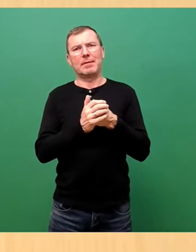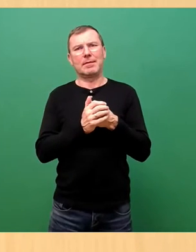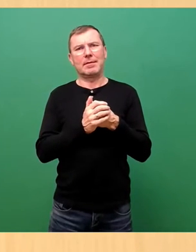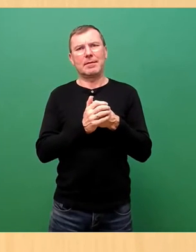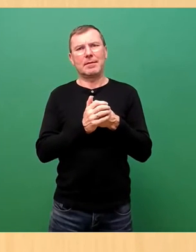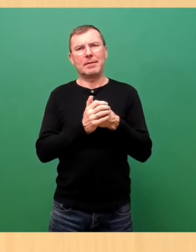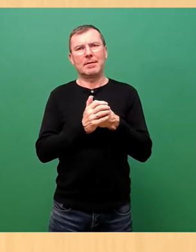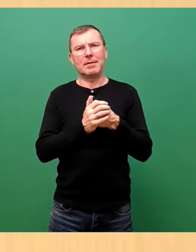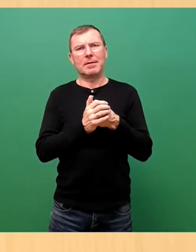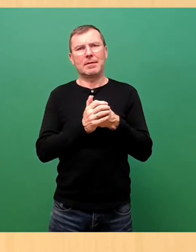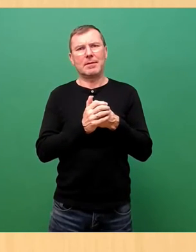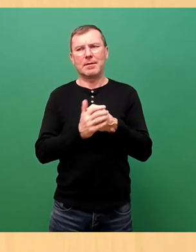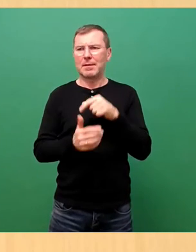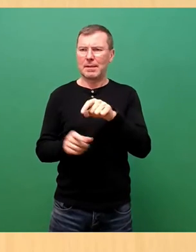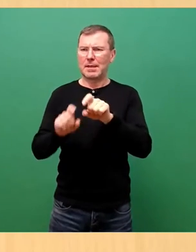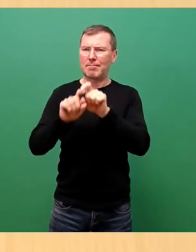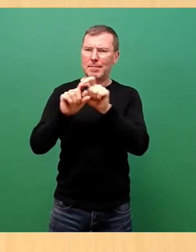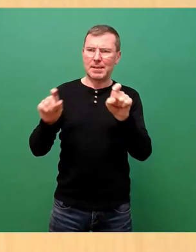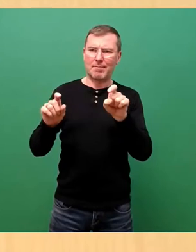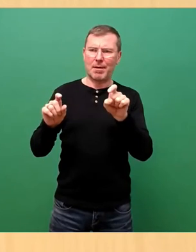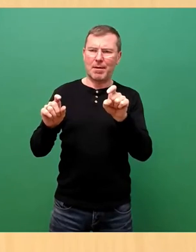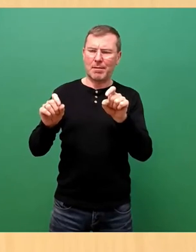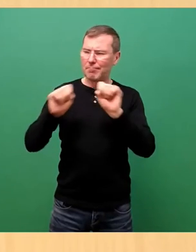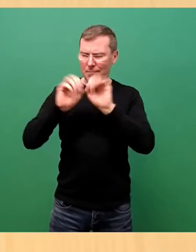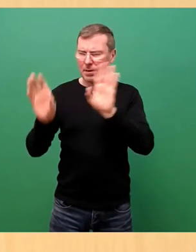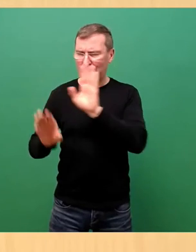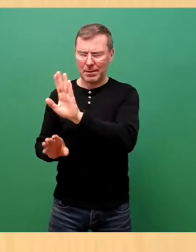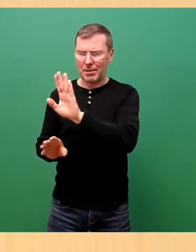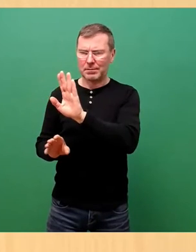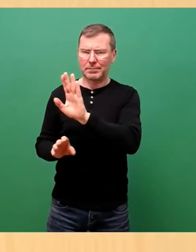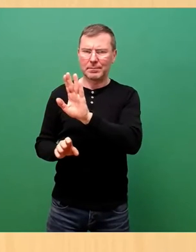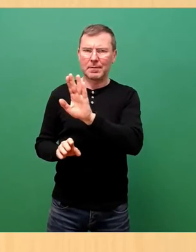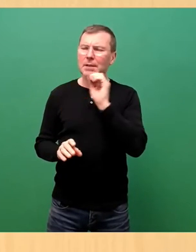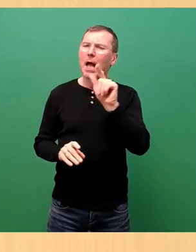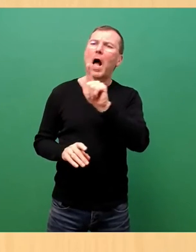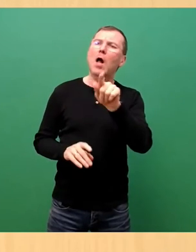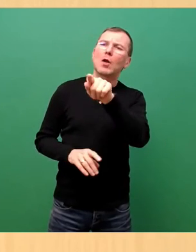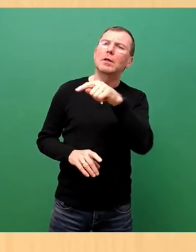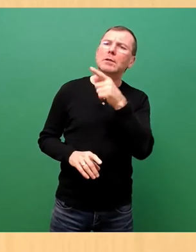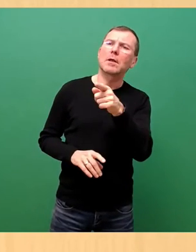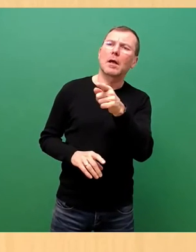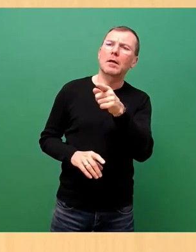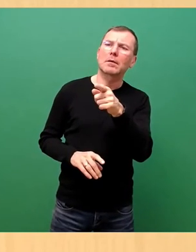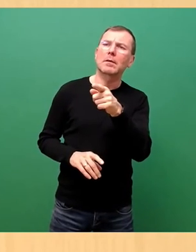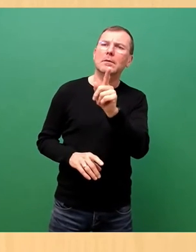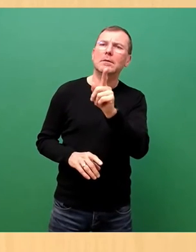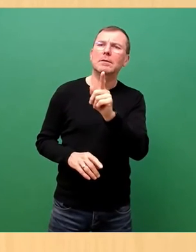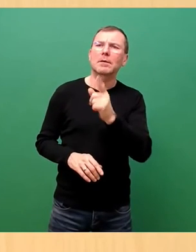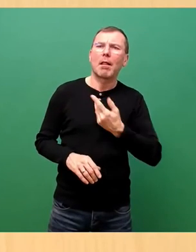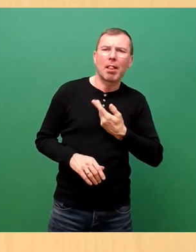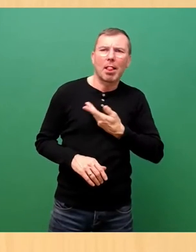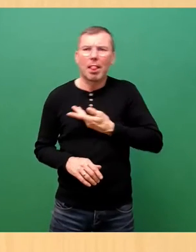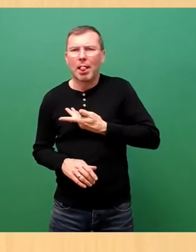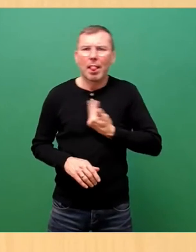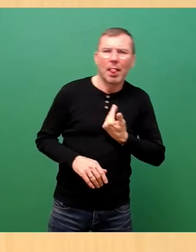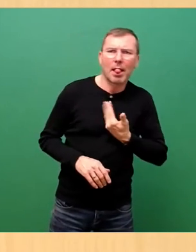in dieser Frage. Und ich verkenne auch nicht, lieber Thomas Löser, in welcher Zwickmühle ihr euch gefühlt